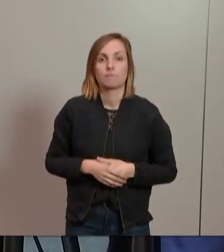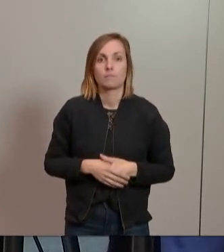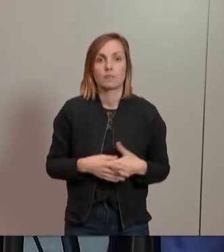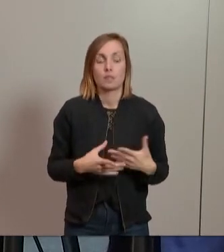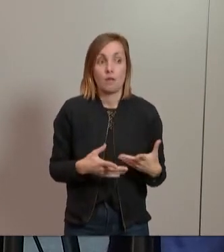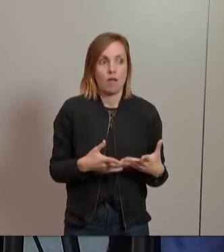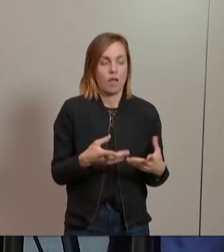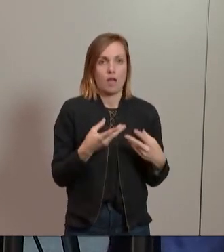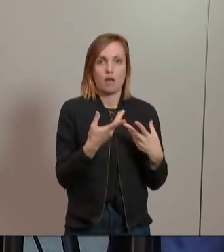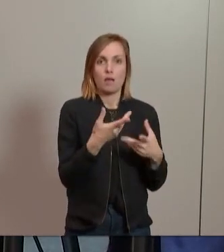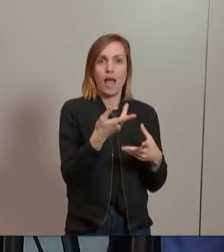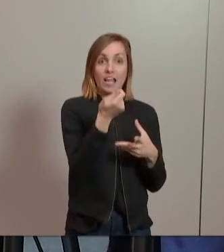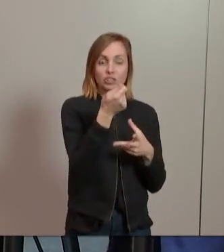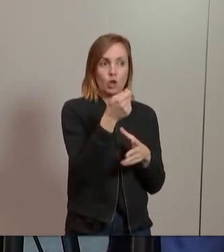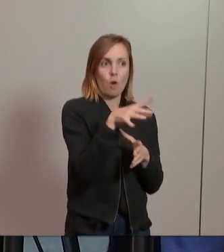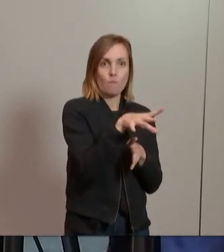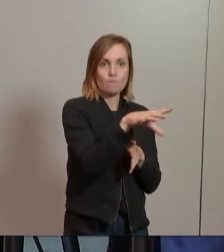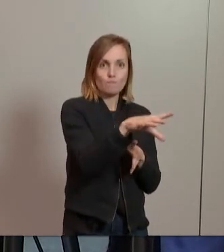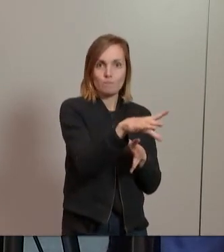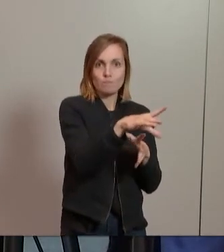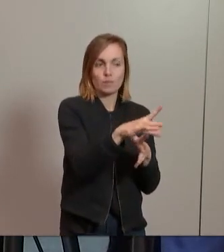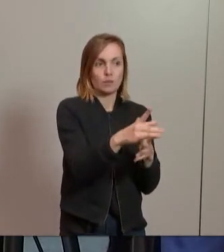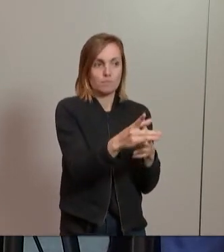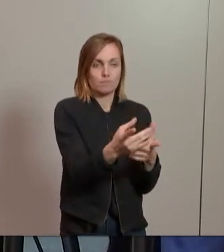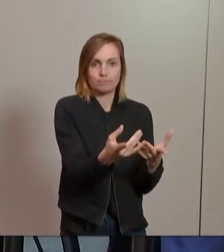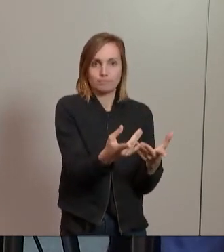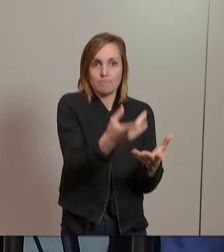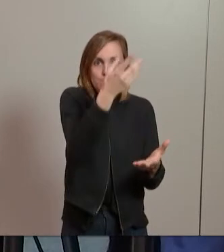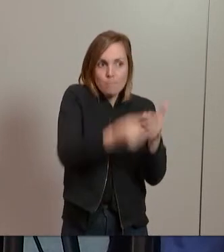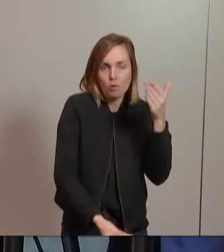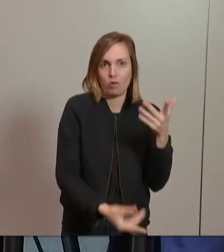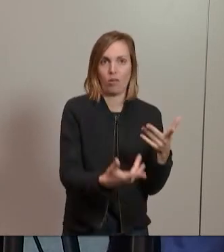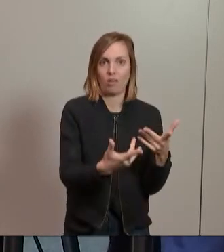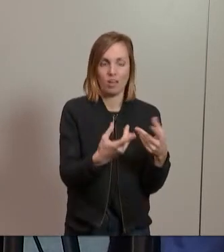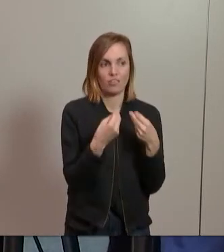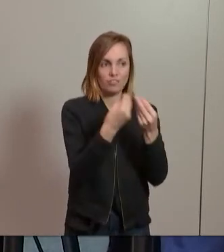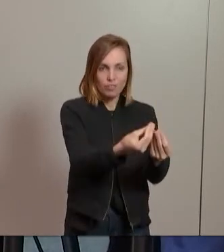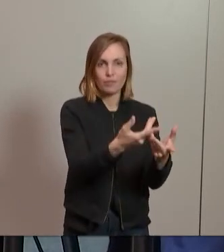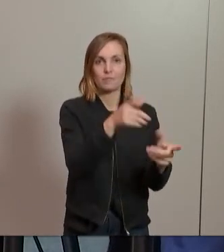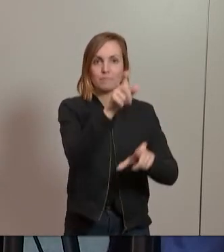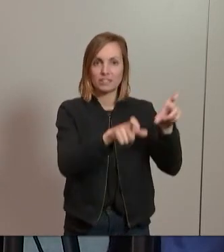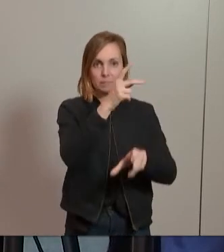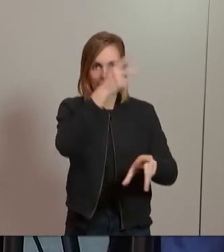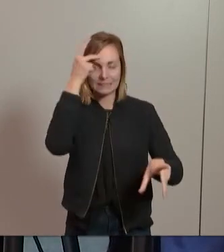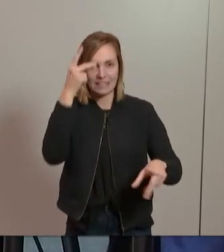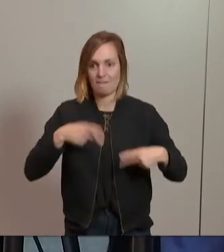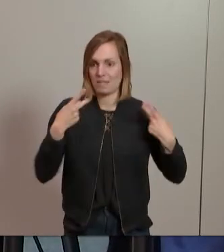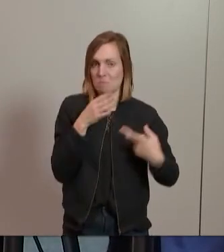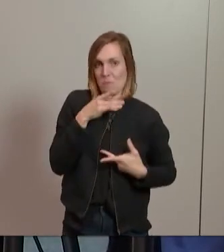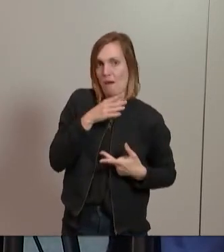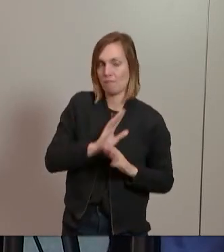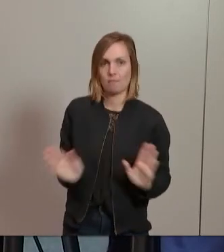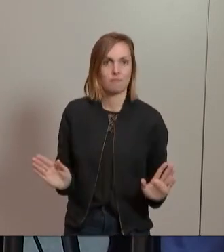L'asphyxie financière est un des moyens utilisés par Israël pour rendre la vie des Palestiniens de Jérusalem